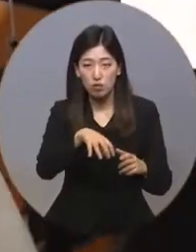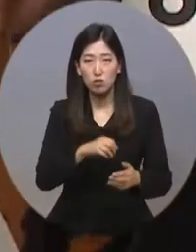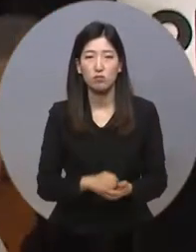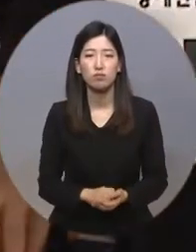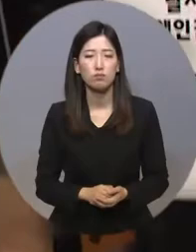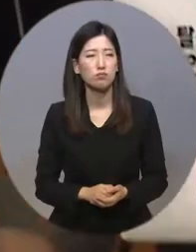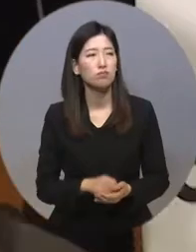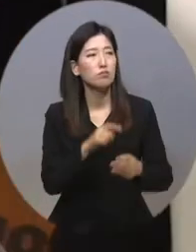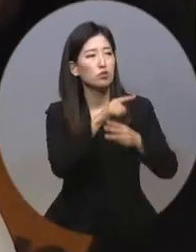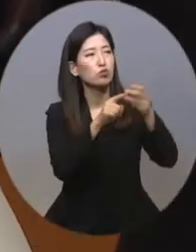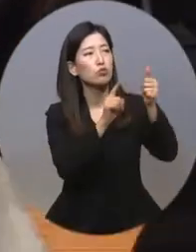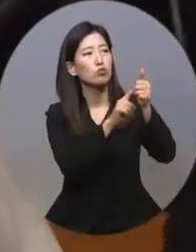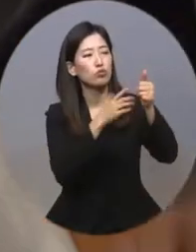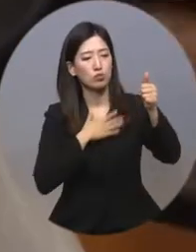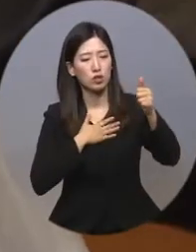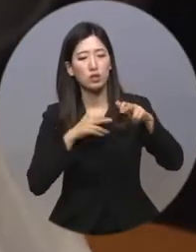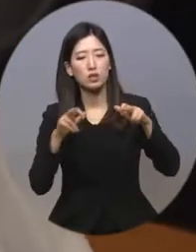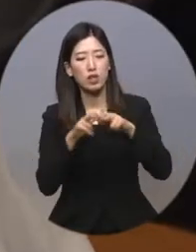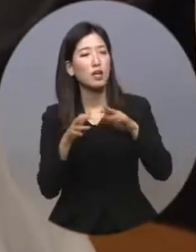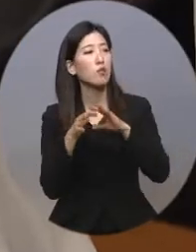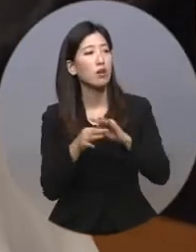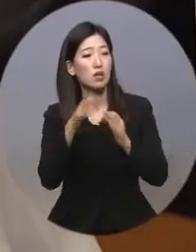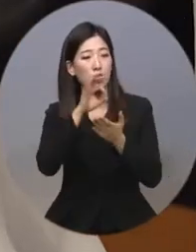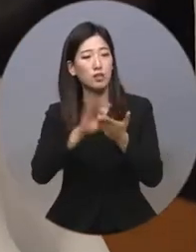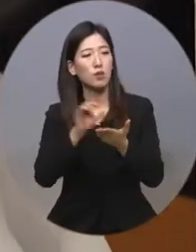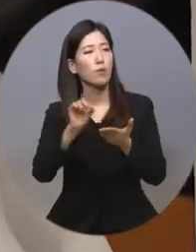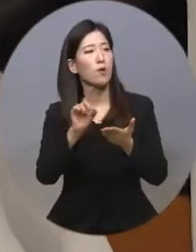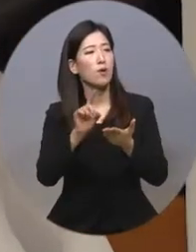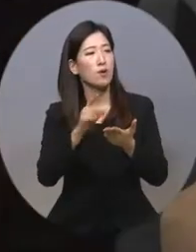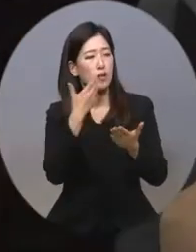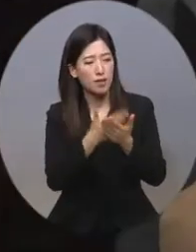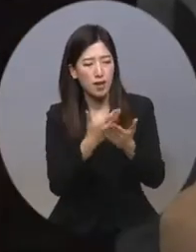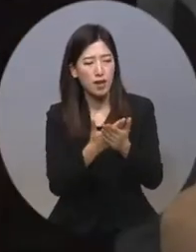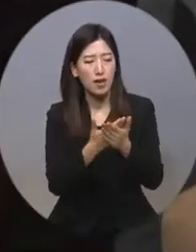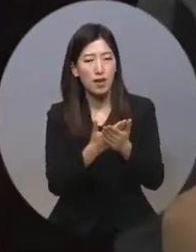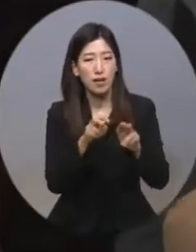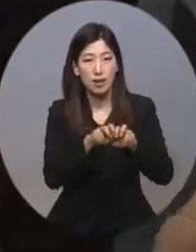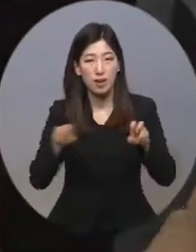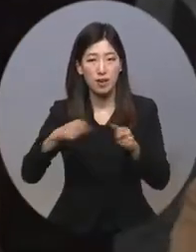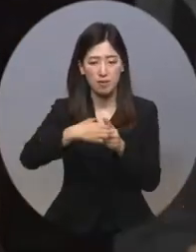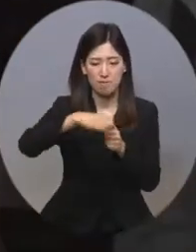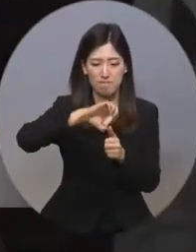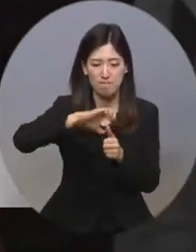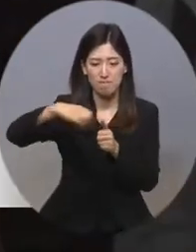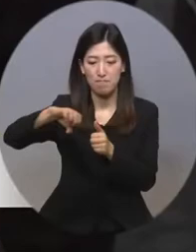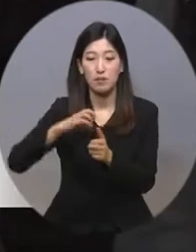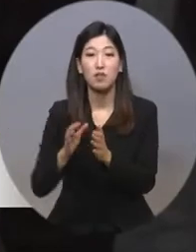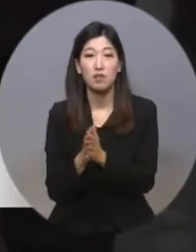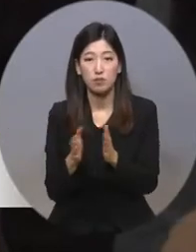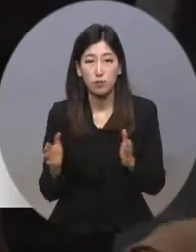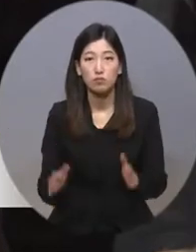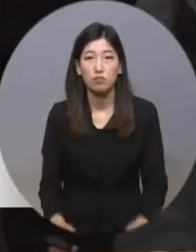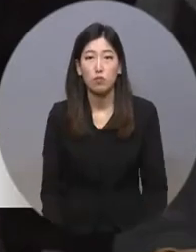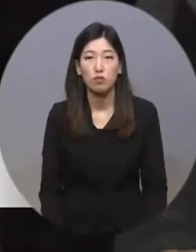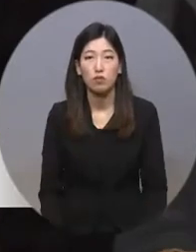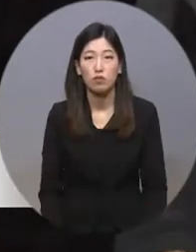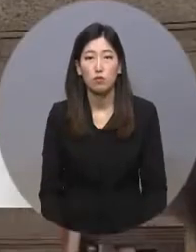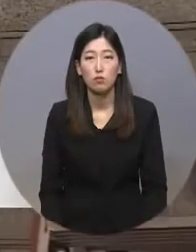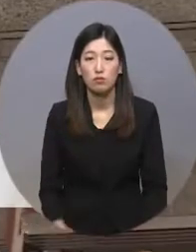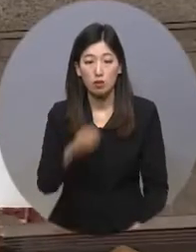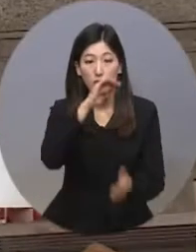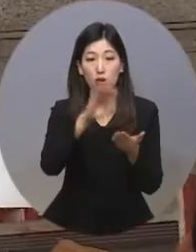권리보장 대책을 요청하는 삭발투쟁의 서막을 알렸습니다. 앞서 전장에는 장애인 권리보장 예산